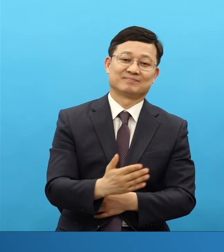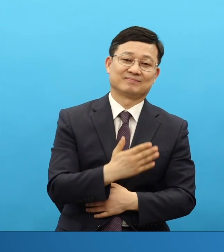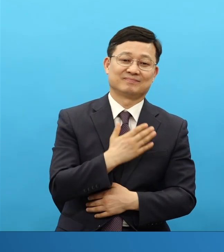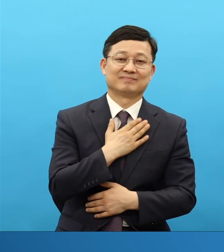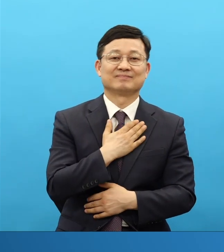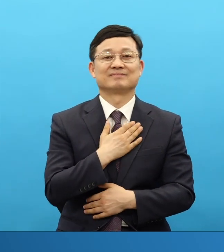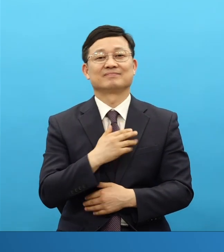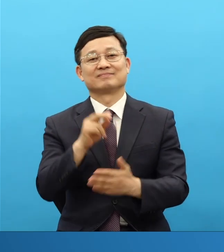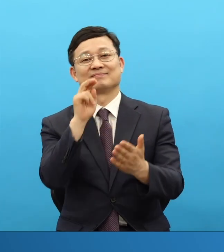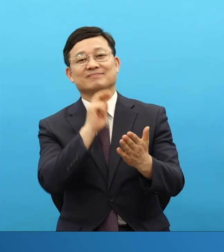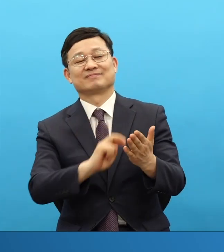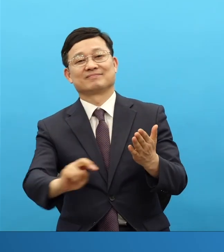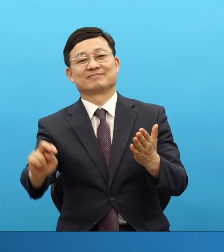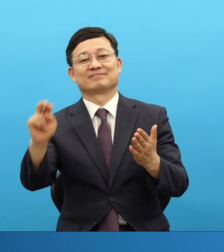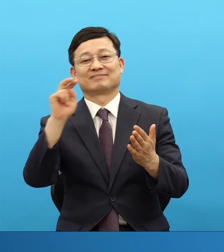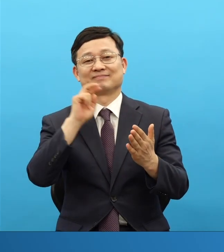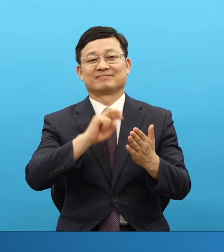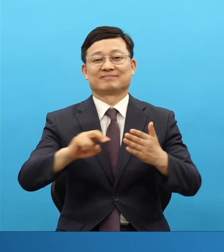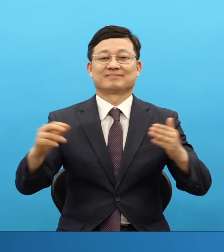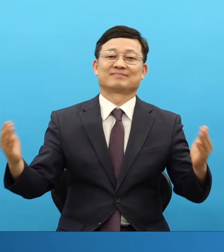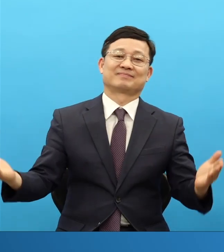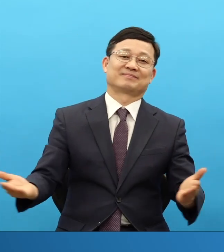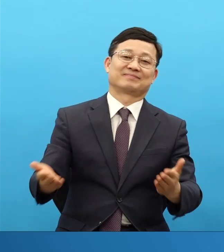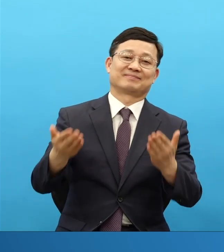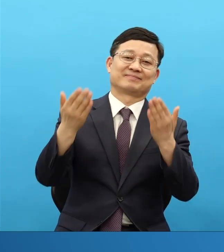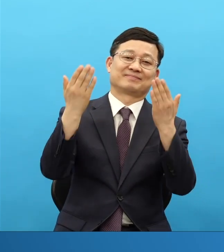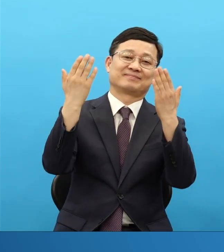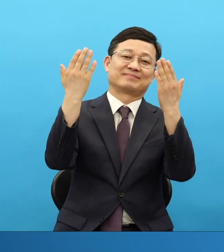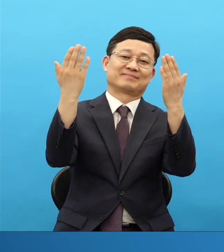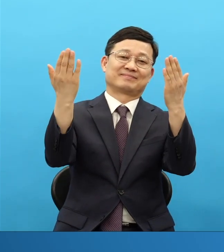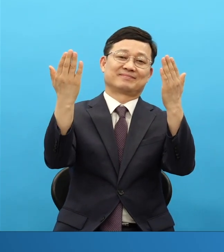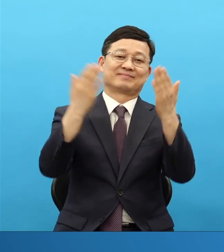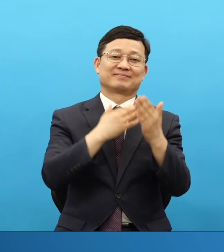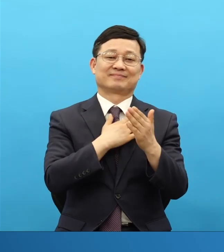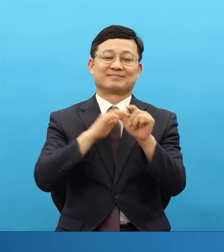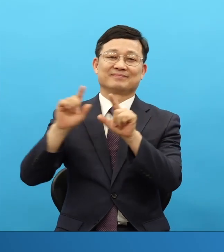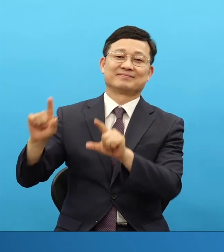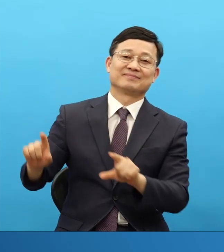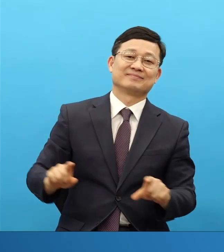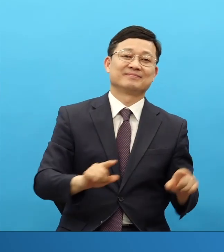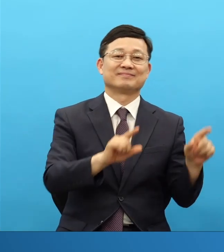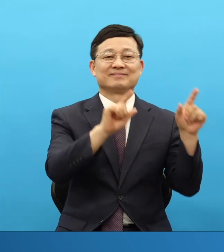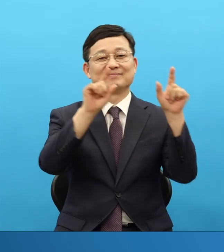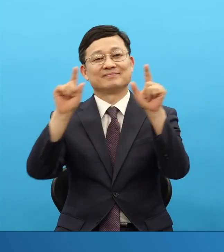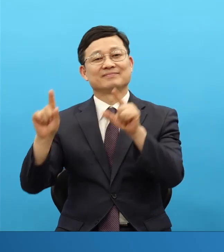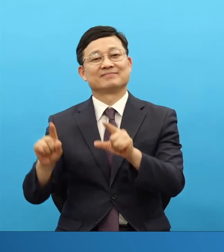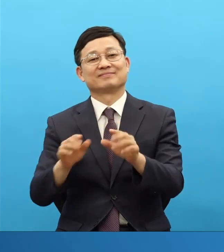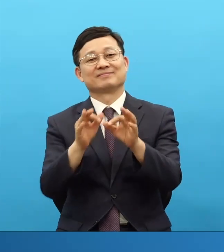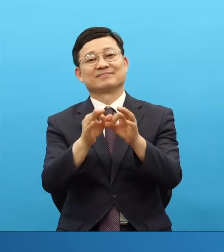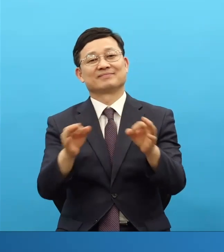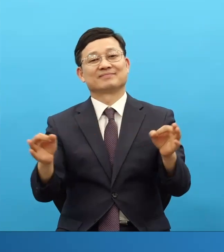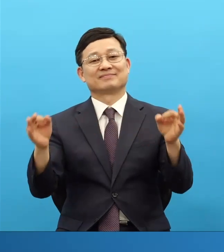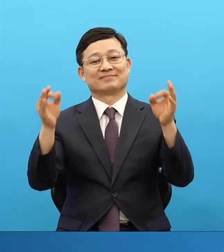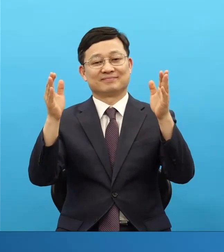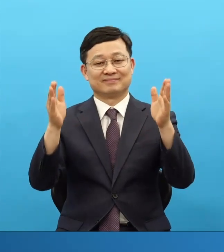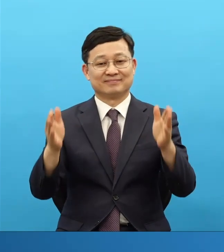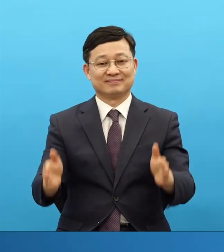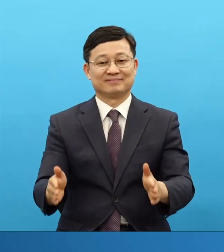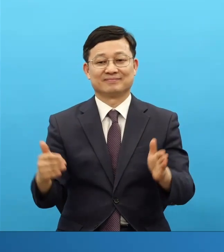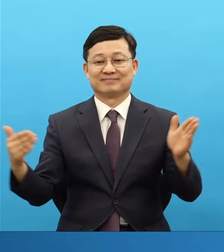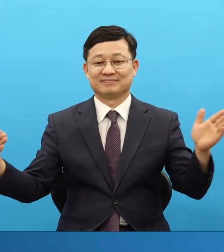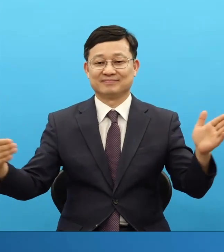이것이 나의 찬송일세. 나 사는